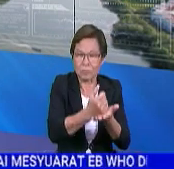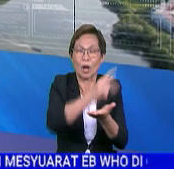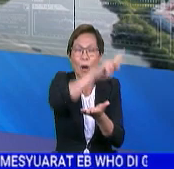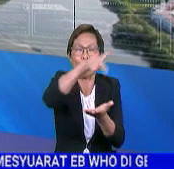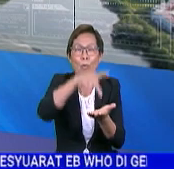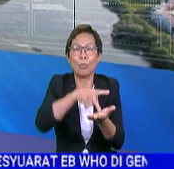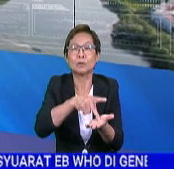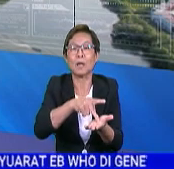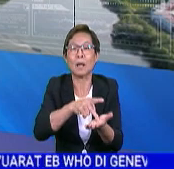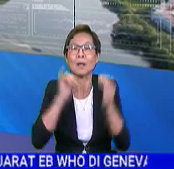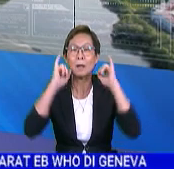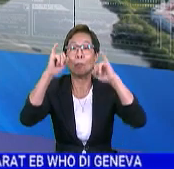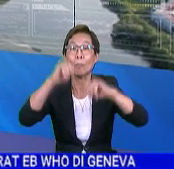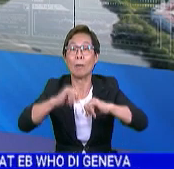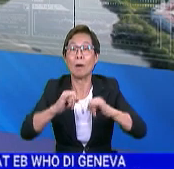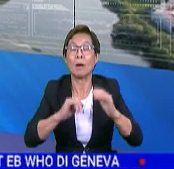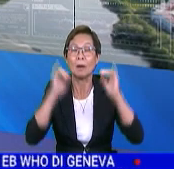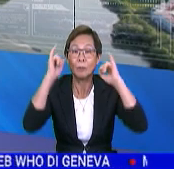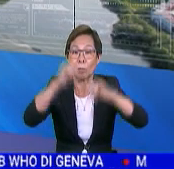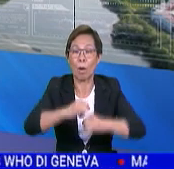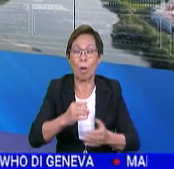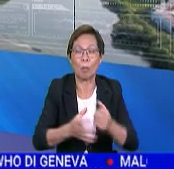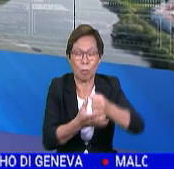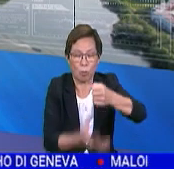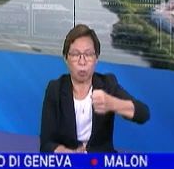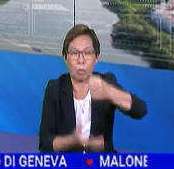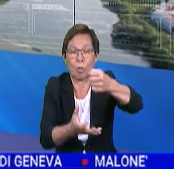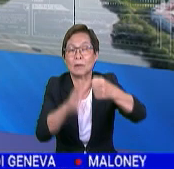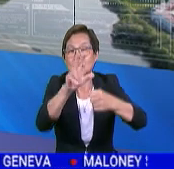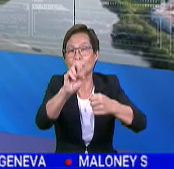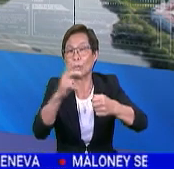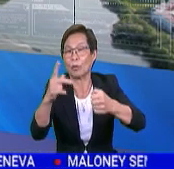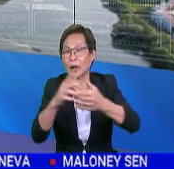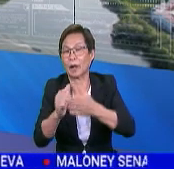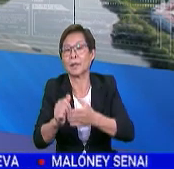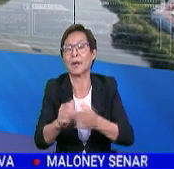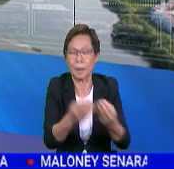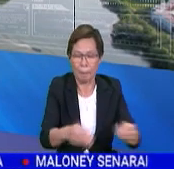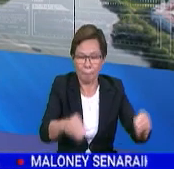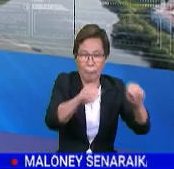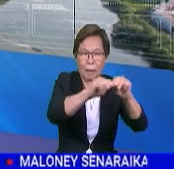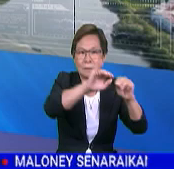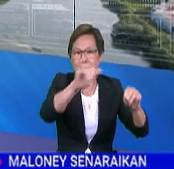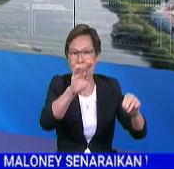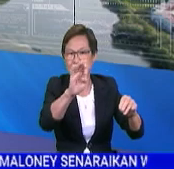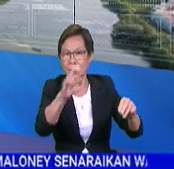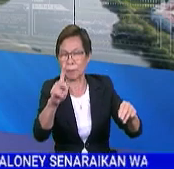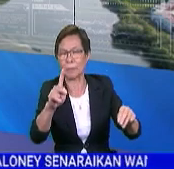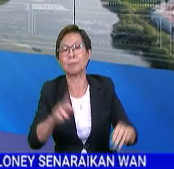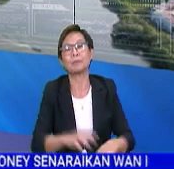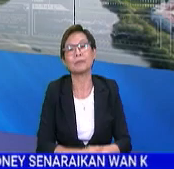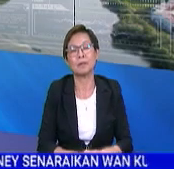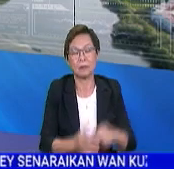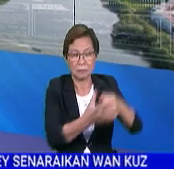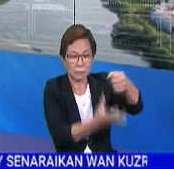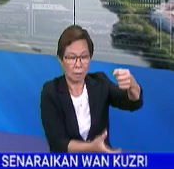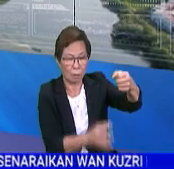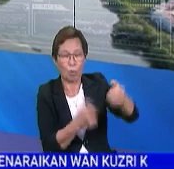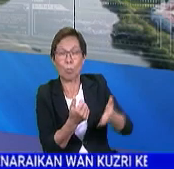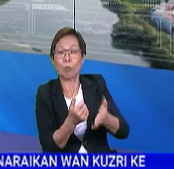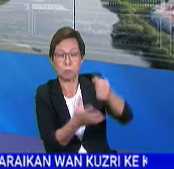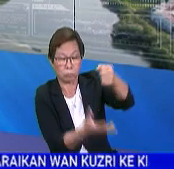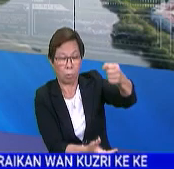ibadat dengan menghulur sumbangan sebanyak 30 Rib kepada Masjid Jamek putatan dana itu bagi